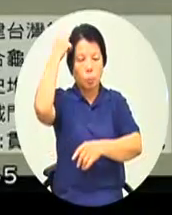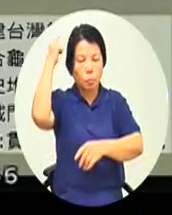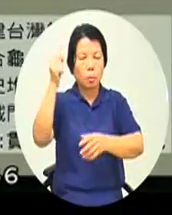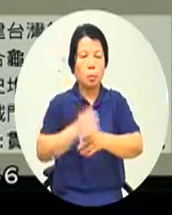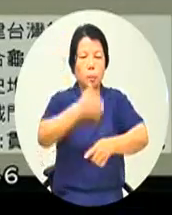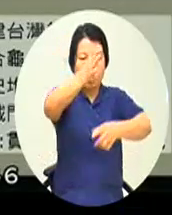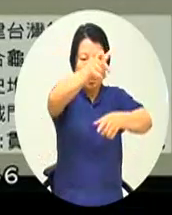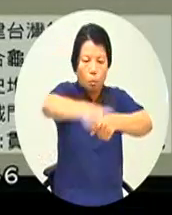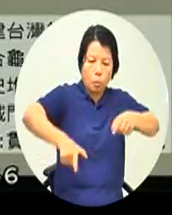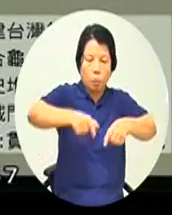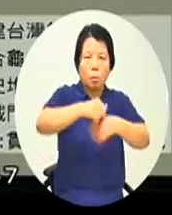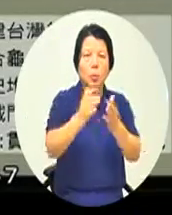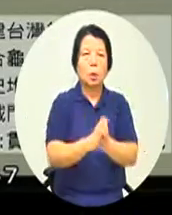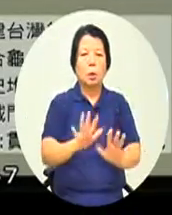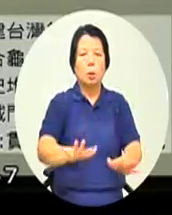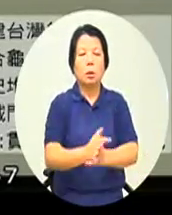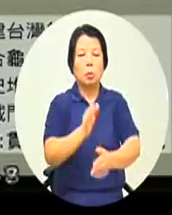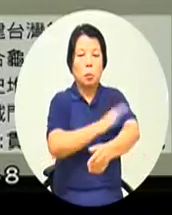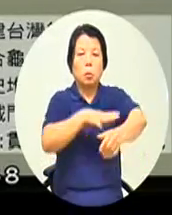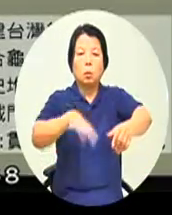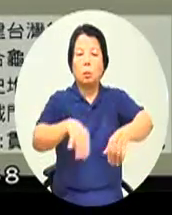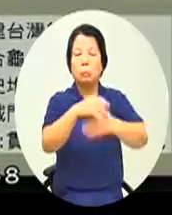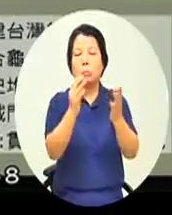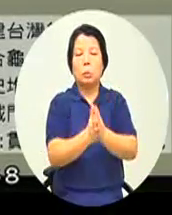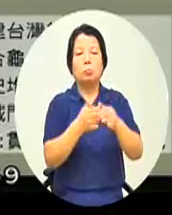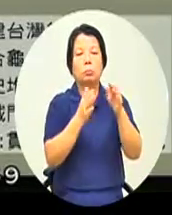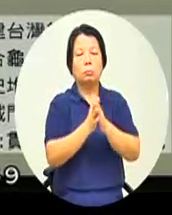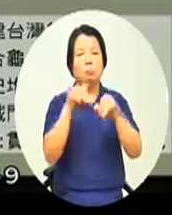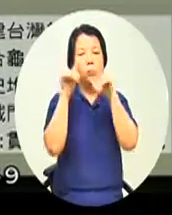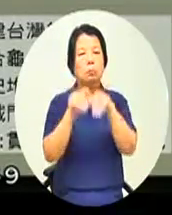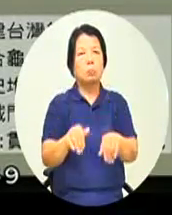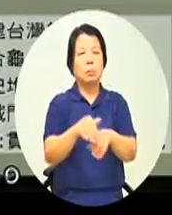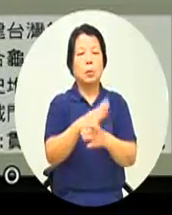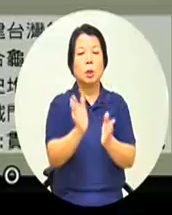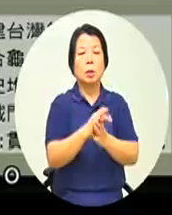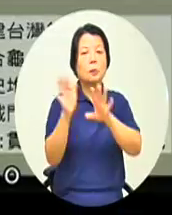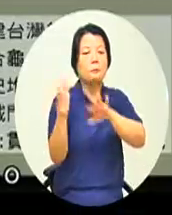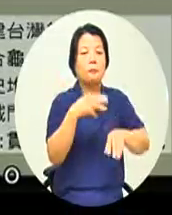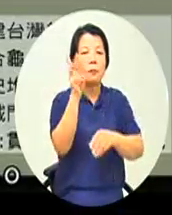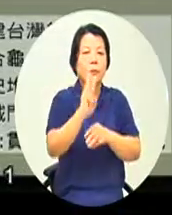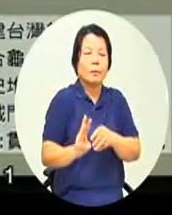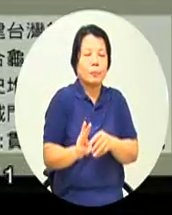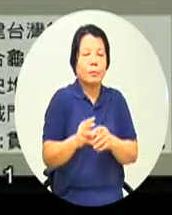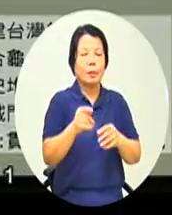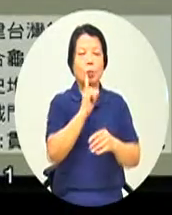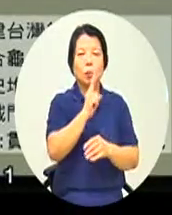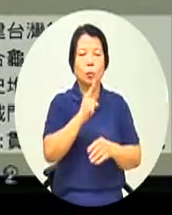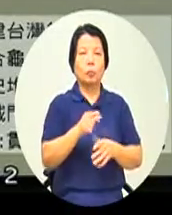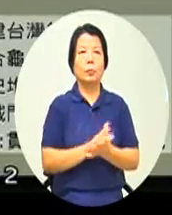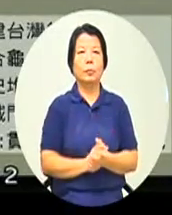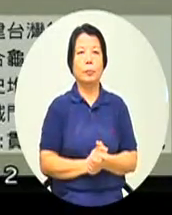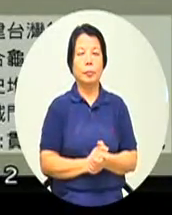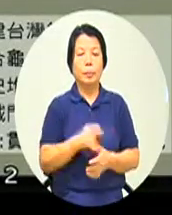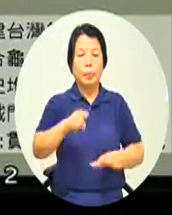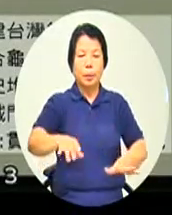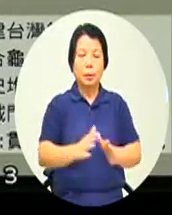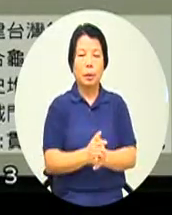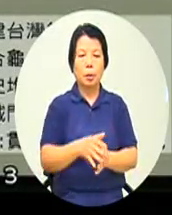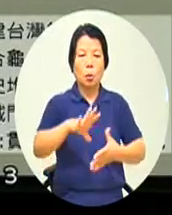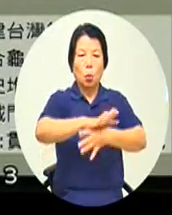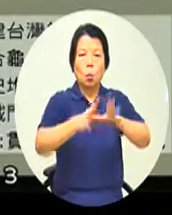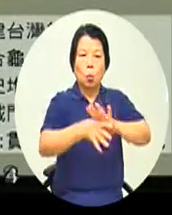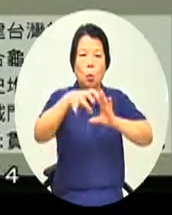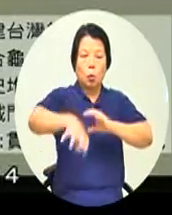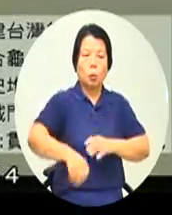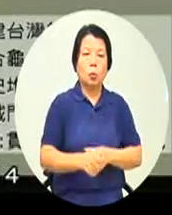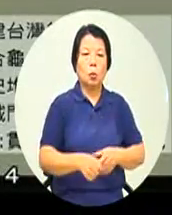哈，从此左营就一蹶不振啊。这个是地方的一个风水的讲法，但是将来事实上这个可能文化局跟公务